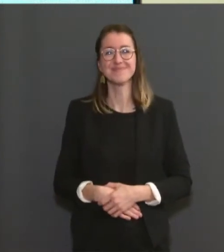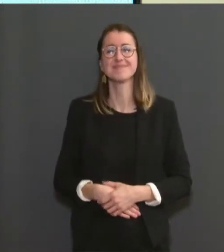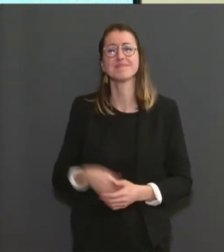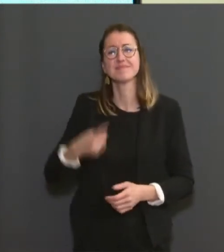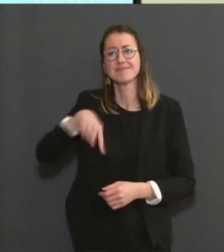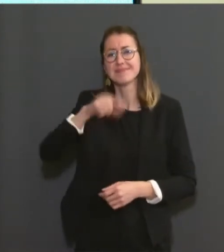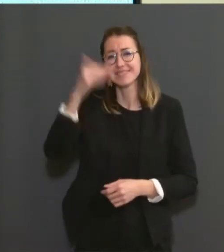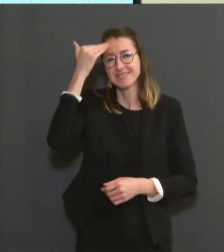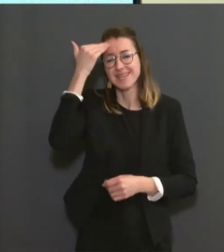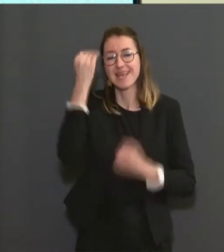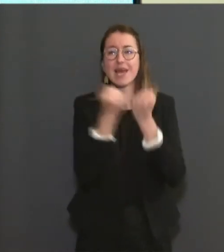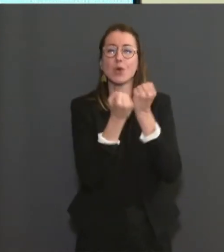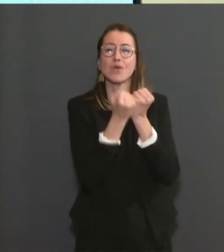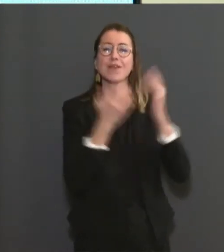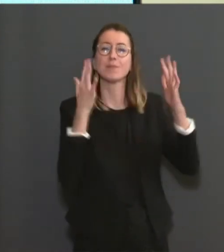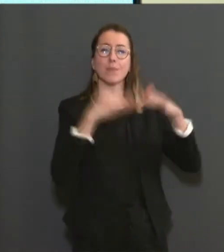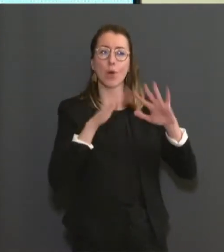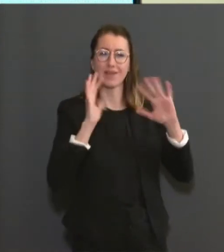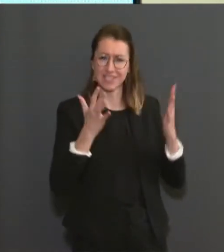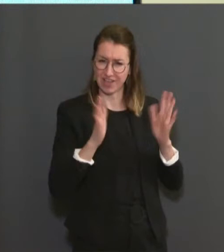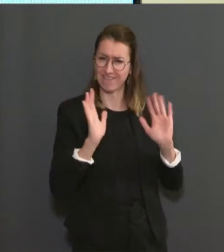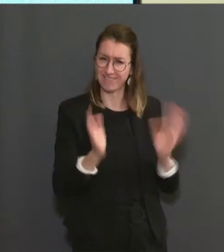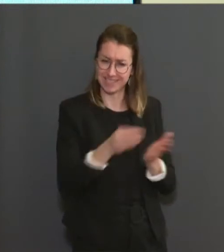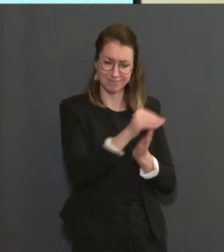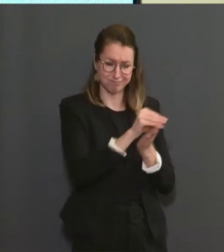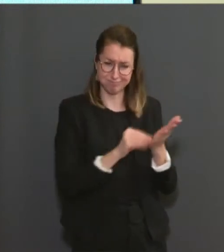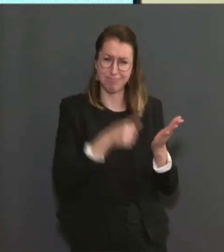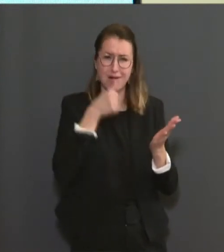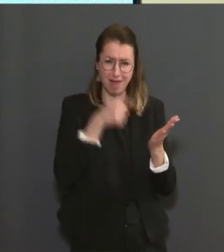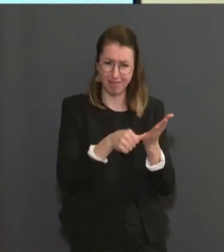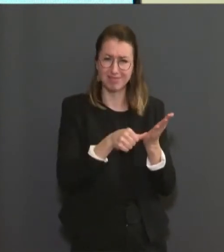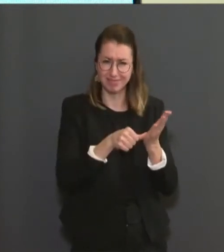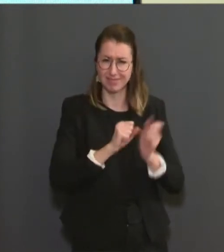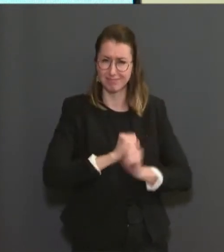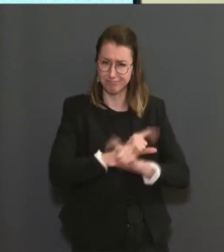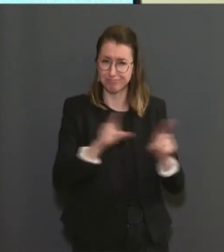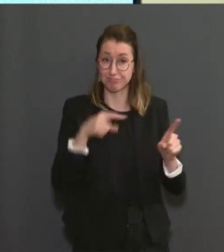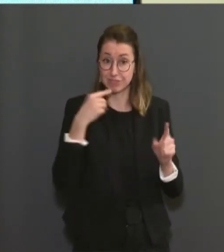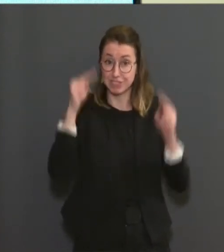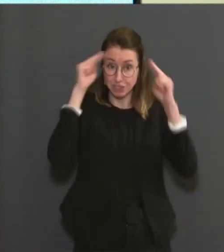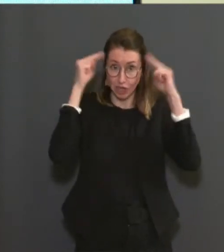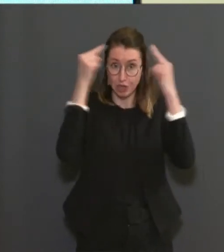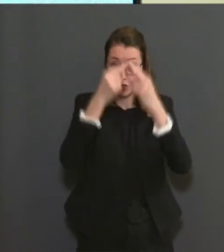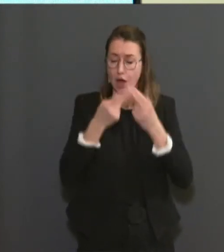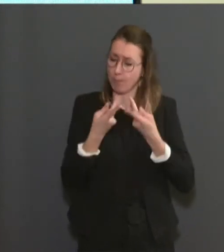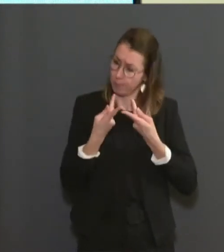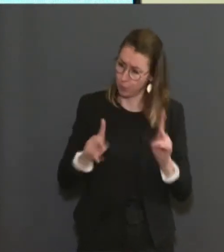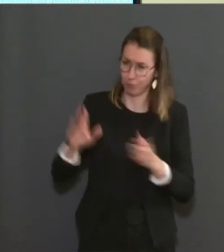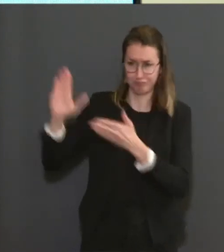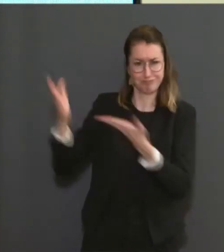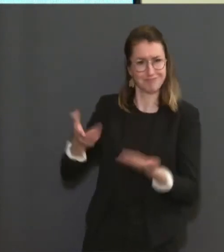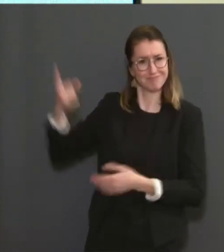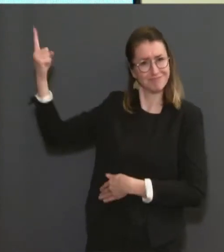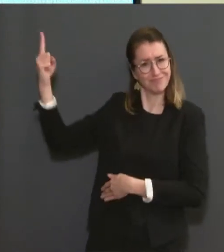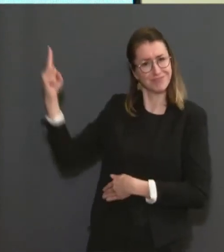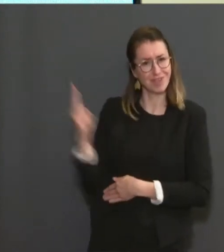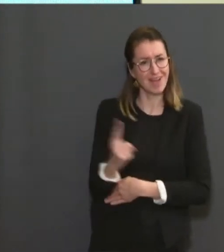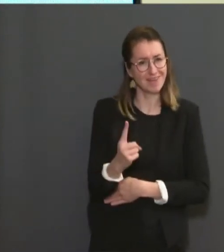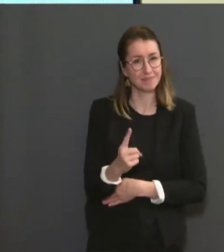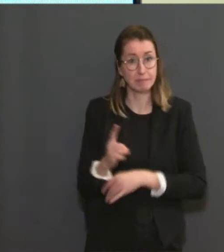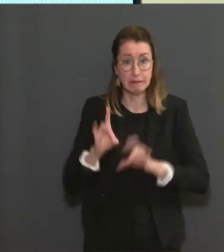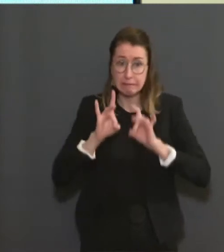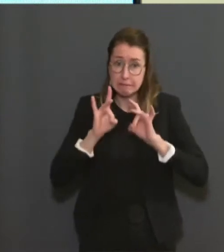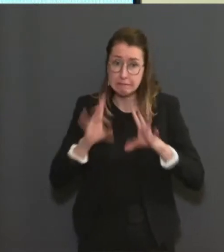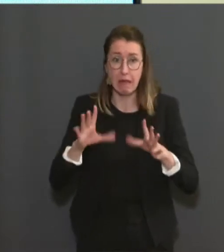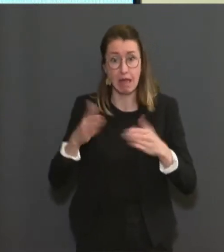eu une lettre qui a donc autorisé Saint-Nicolas à venir sans quarantaine, du Grand Nord, ou je ne sais pas très